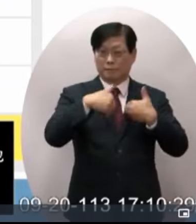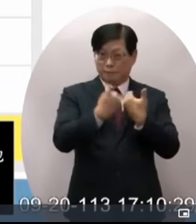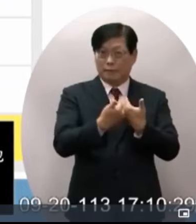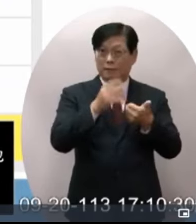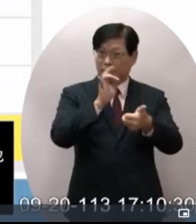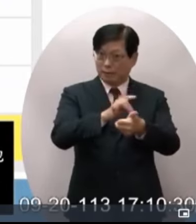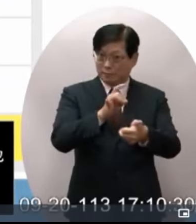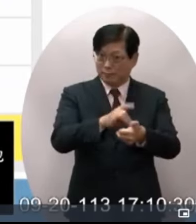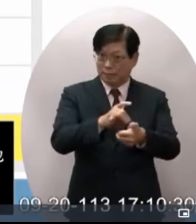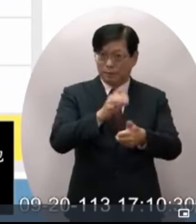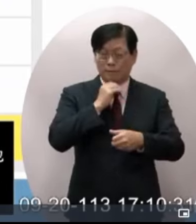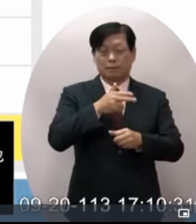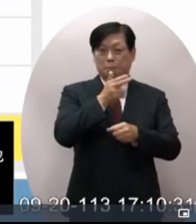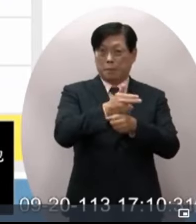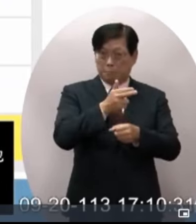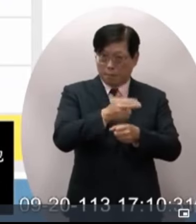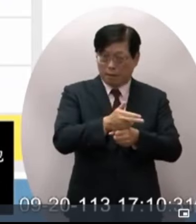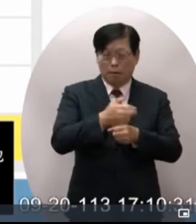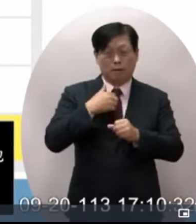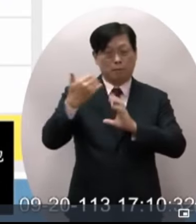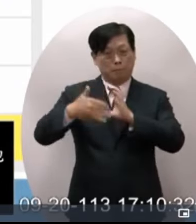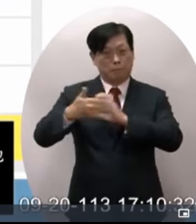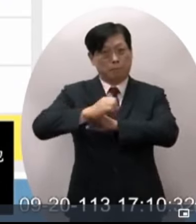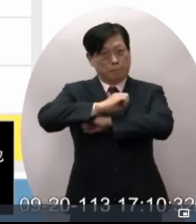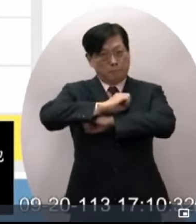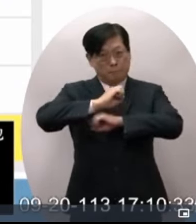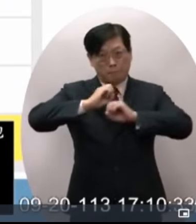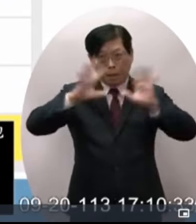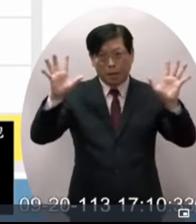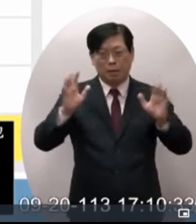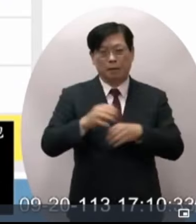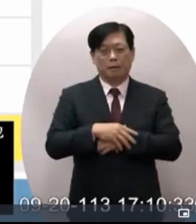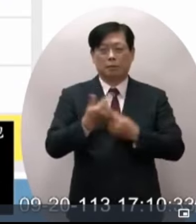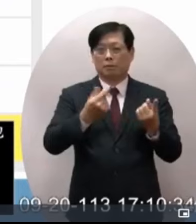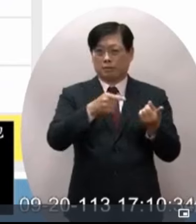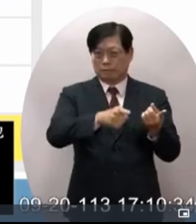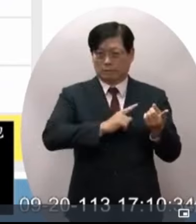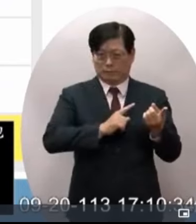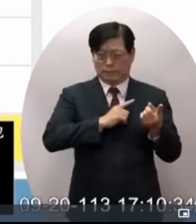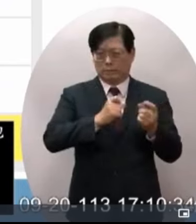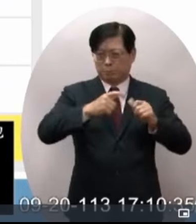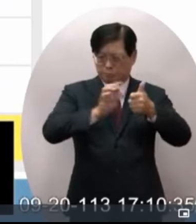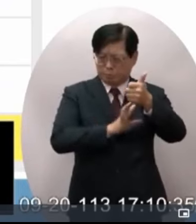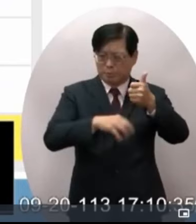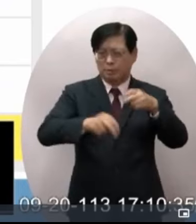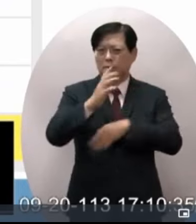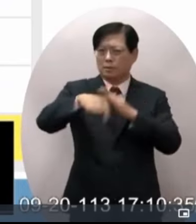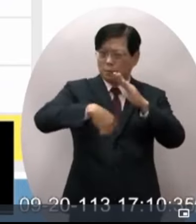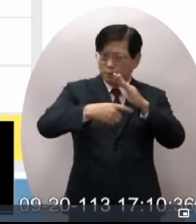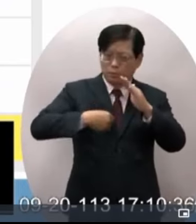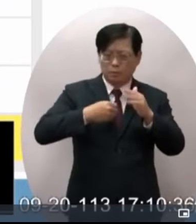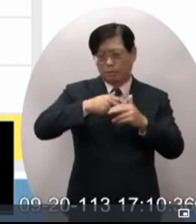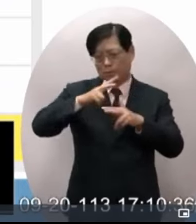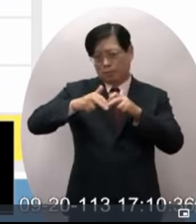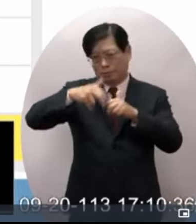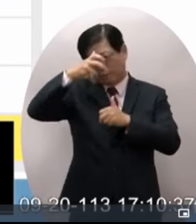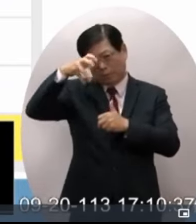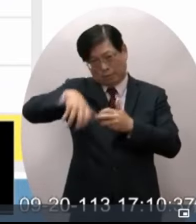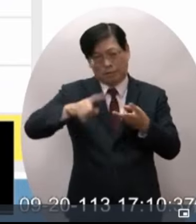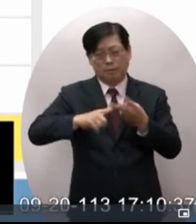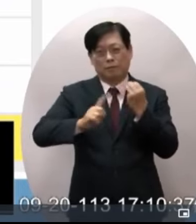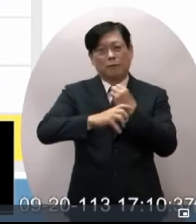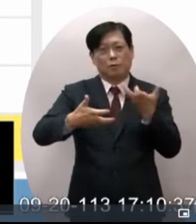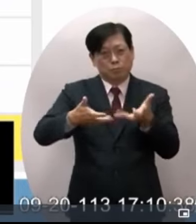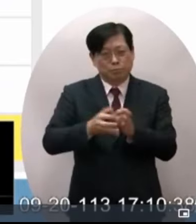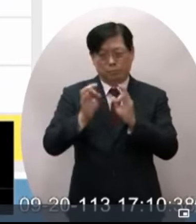骗的拍摄、媒体行销，包含你们这么多部会，行政院、刑事警察局、法务部，还有包含